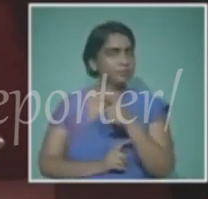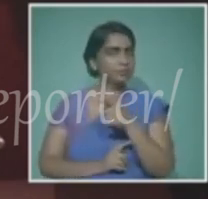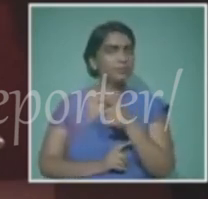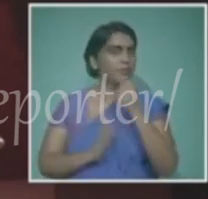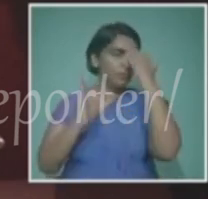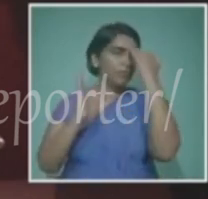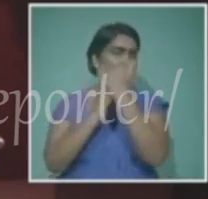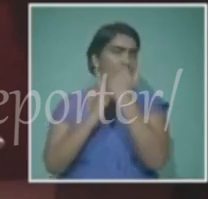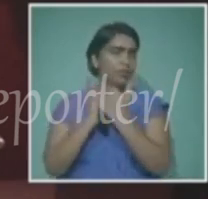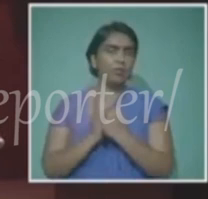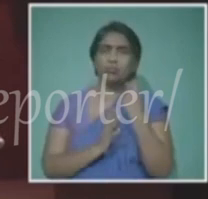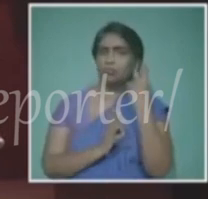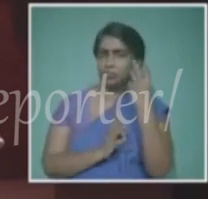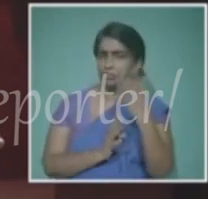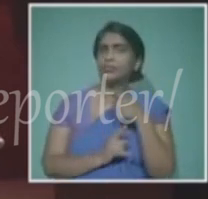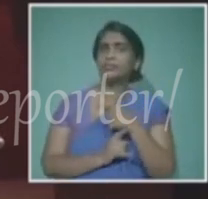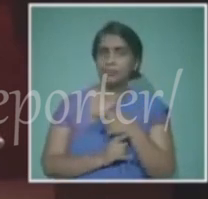කරුණු කාරණා ගණනාවක් පිළිබඳව